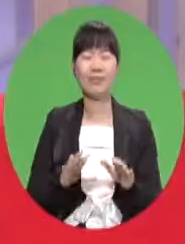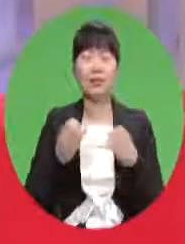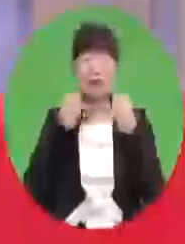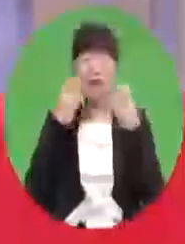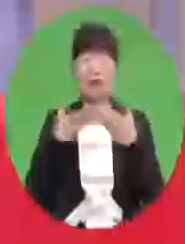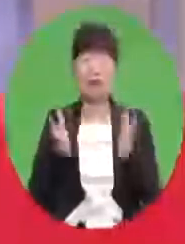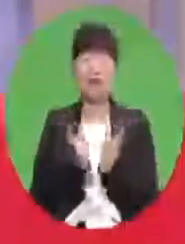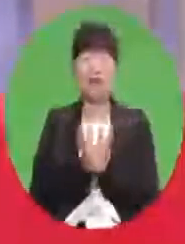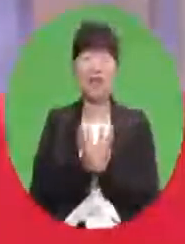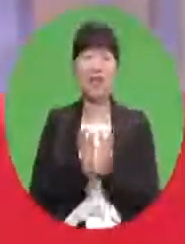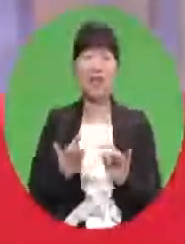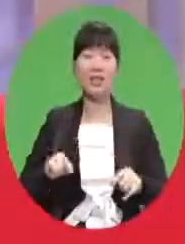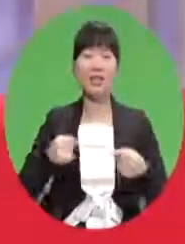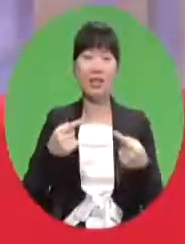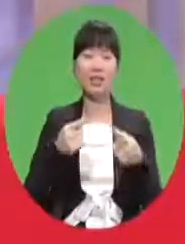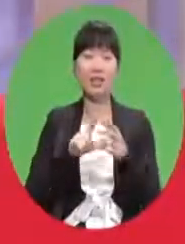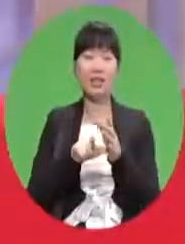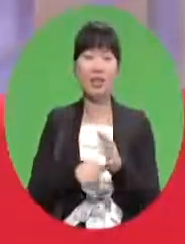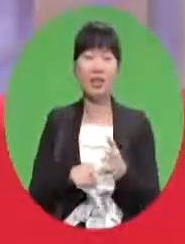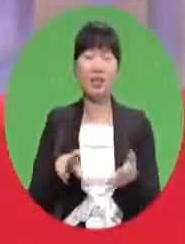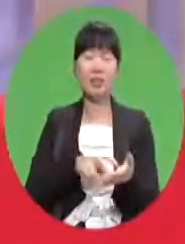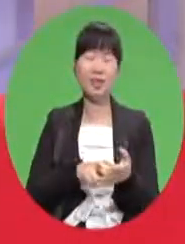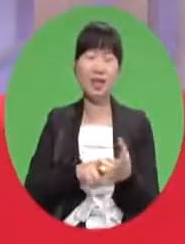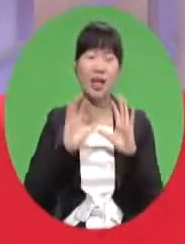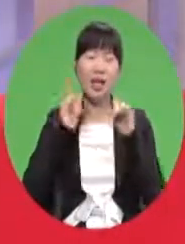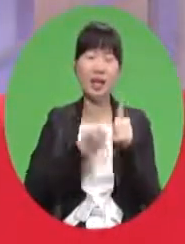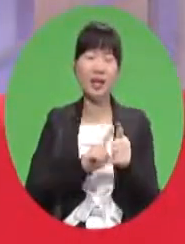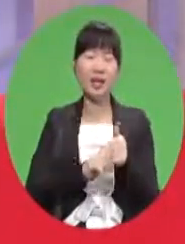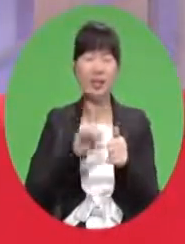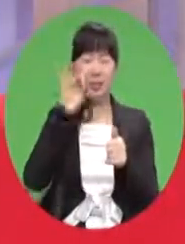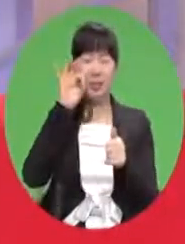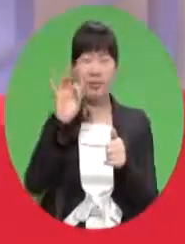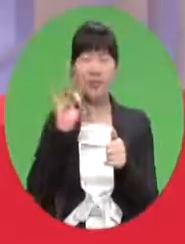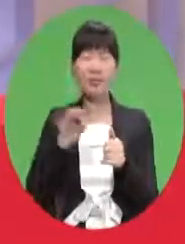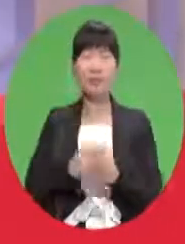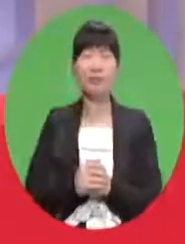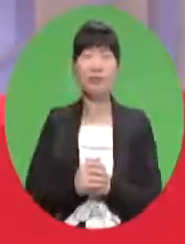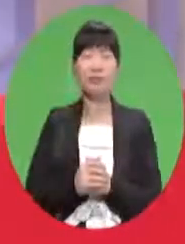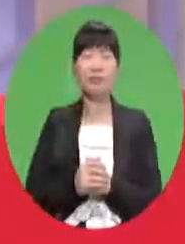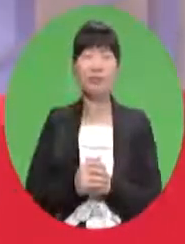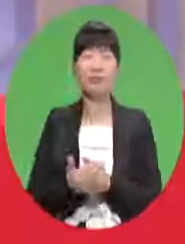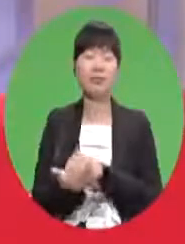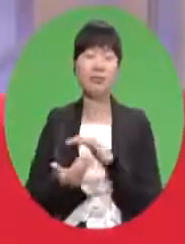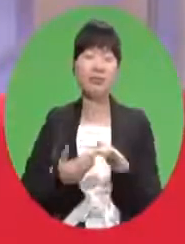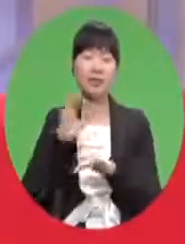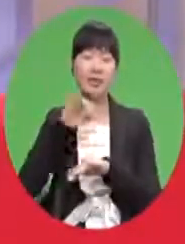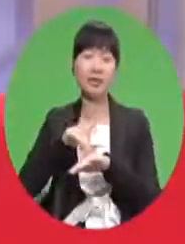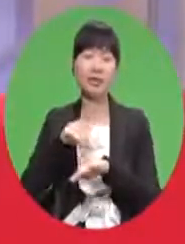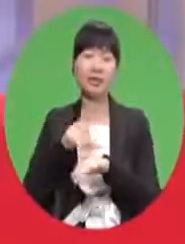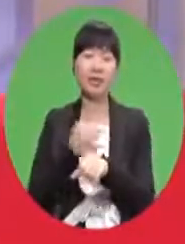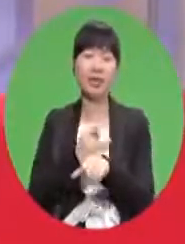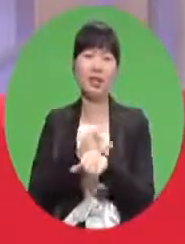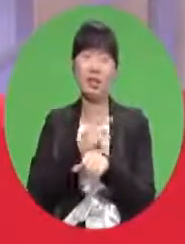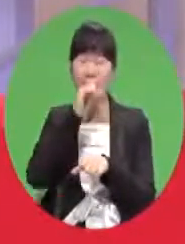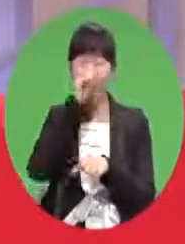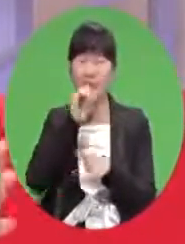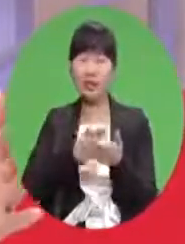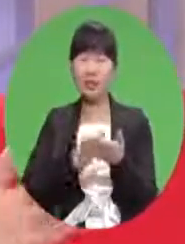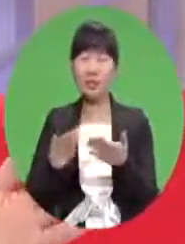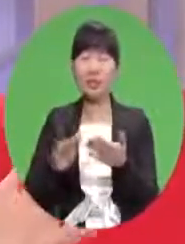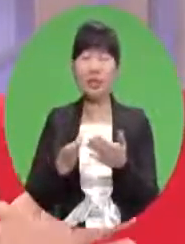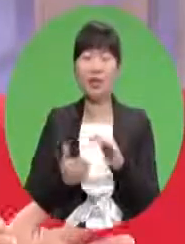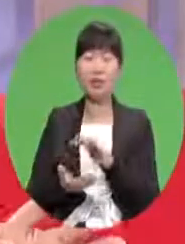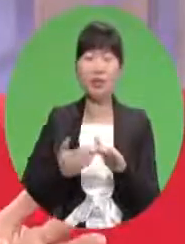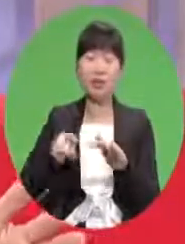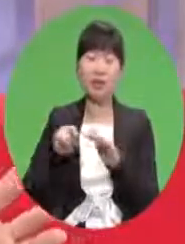새로운 기관을 가게 될 때 그 불안한 아이들 같은 경우에는 그 미리 연습을 시켜주는 게 좋은데요. 네. 미리 이제